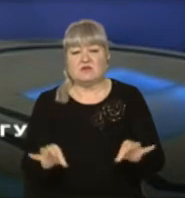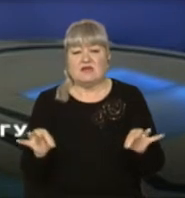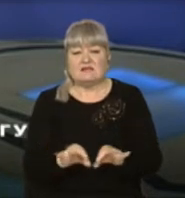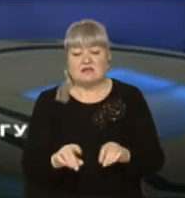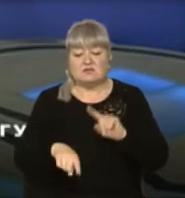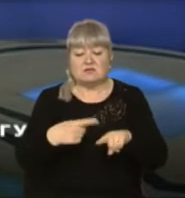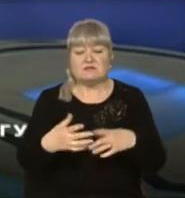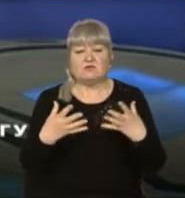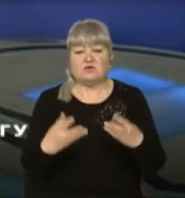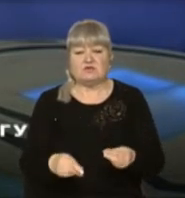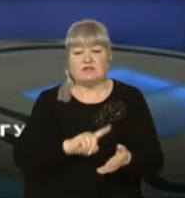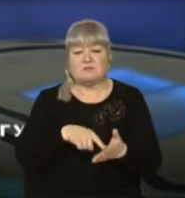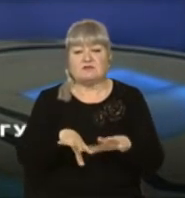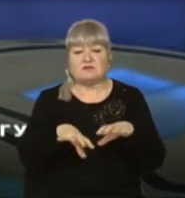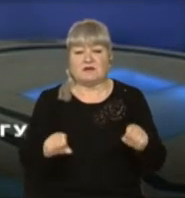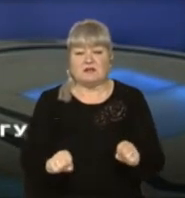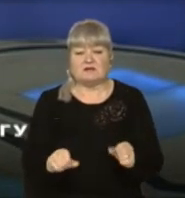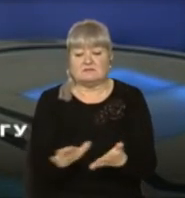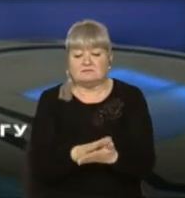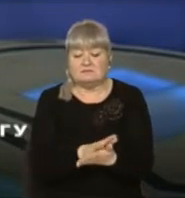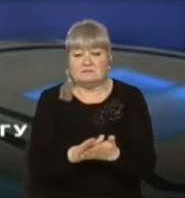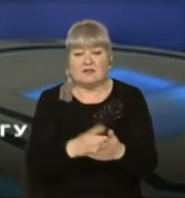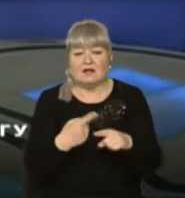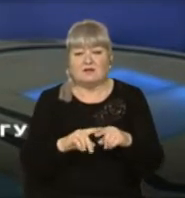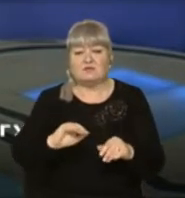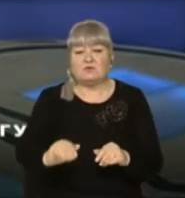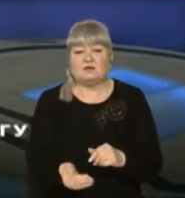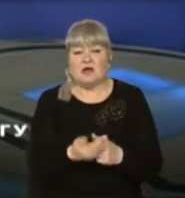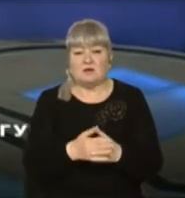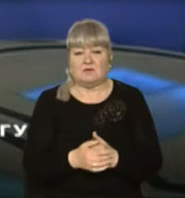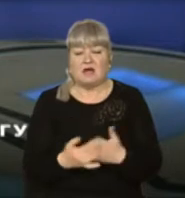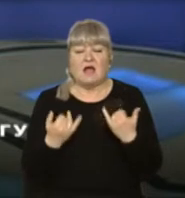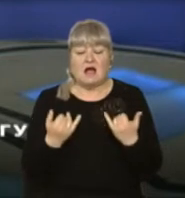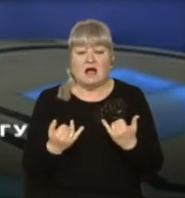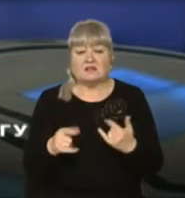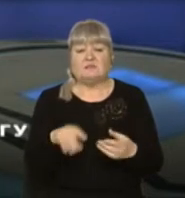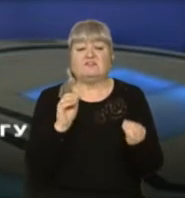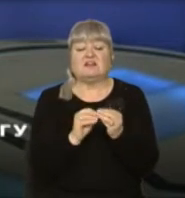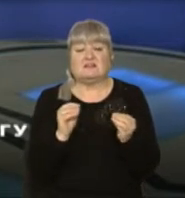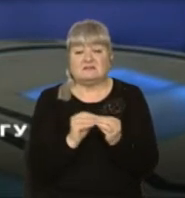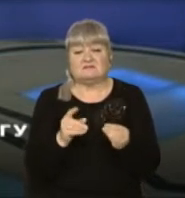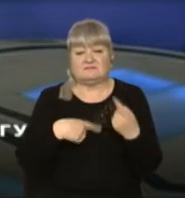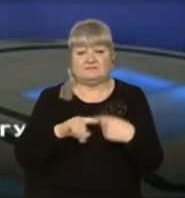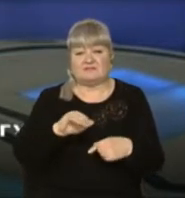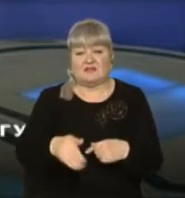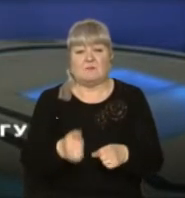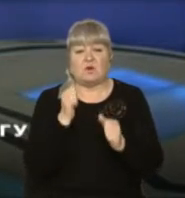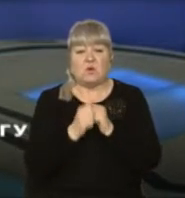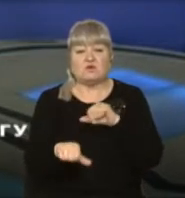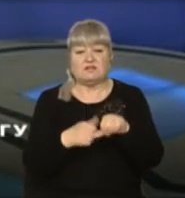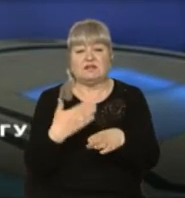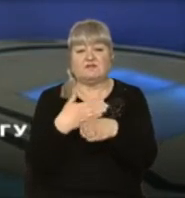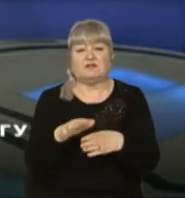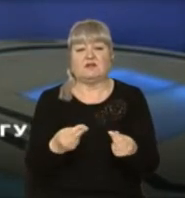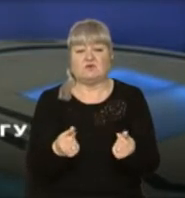влада зуміла зробити цю яму. Тепер ця яма така сама, можливо, навіть і більше, ніж в минулому році. Кожен рік виділяють кошти, і це зверніть